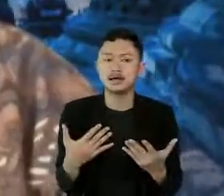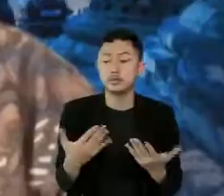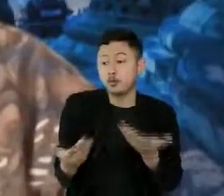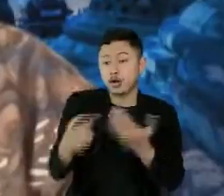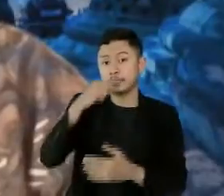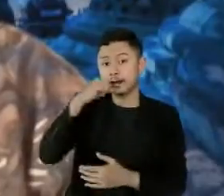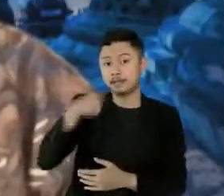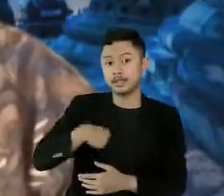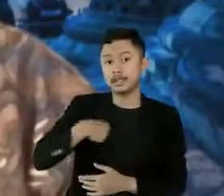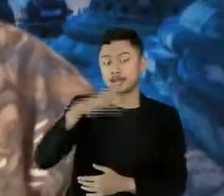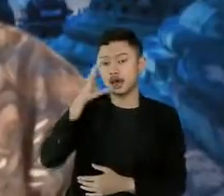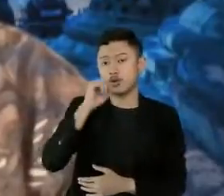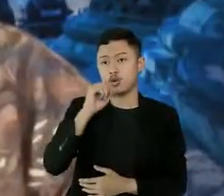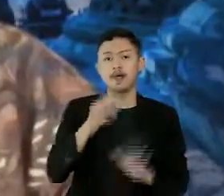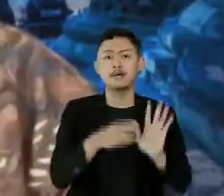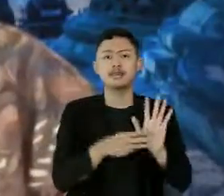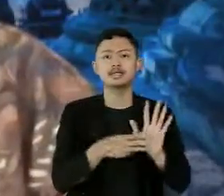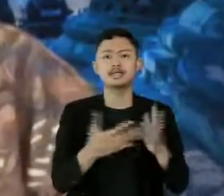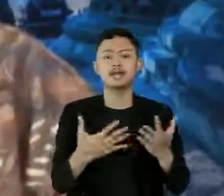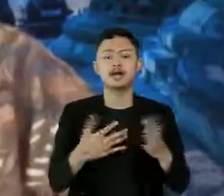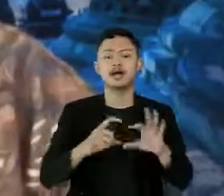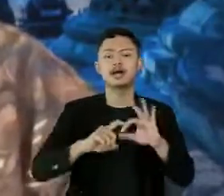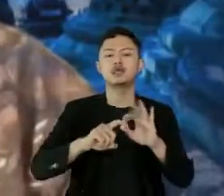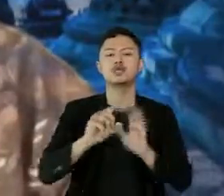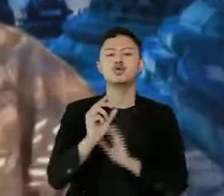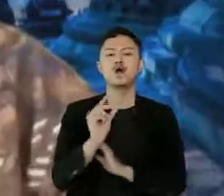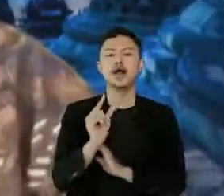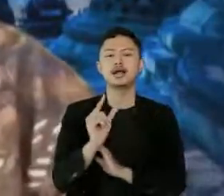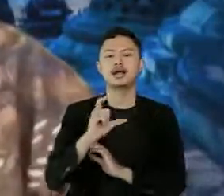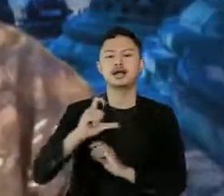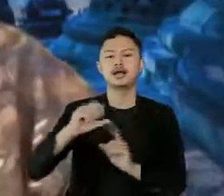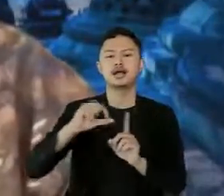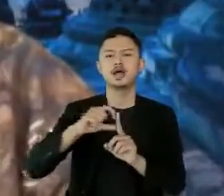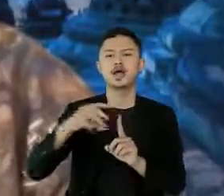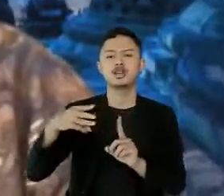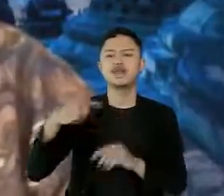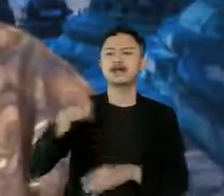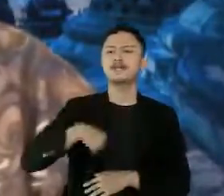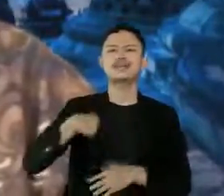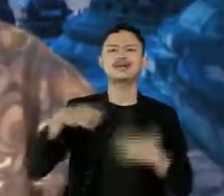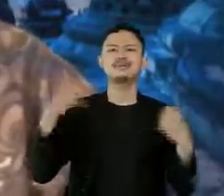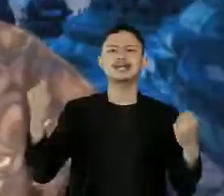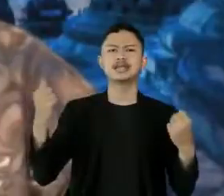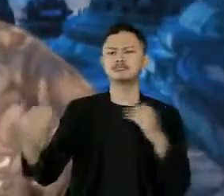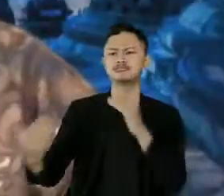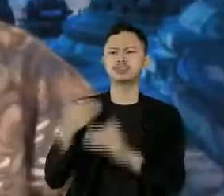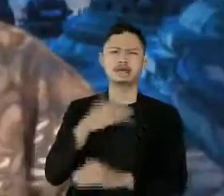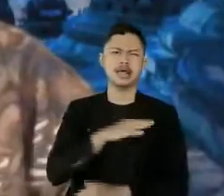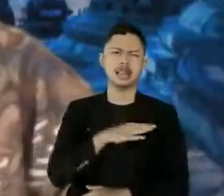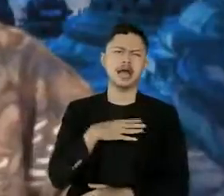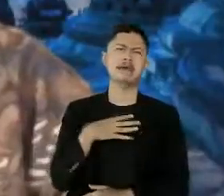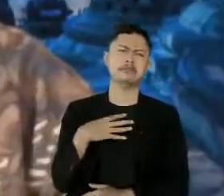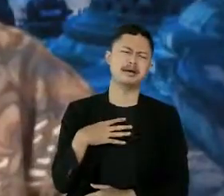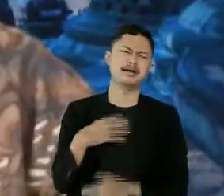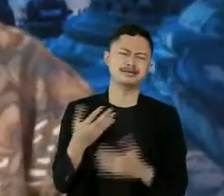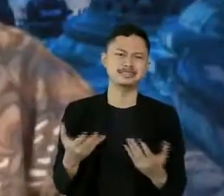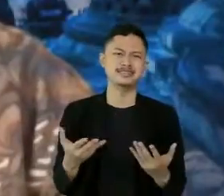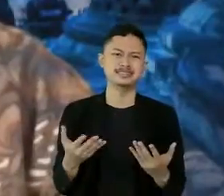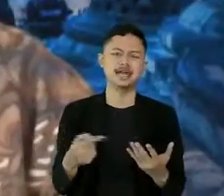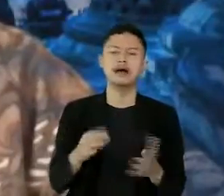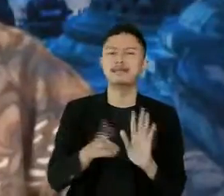kita menunggu untuk QR code dari Kemenkes karena antriannya panjang sekali, Pak Troy. Nah, ini juga kita